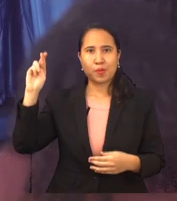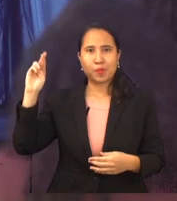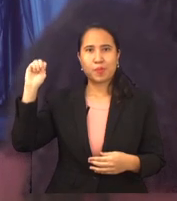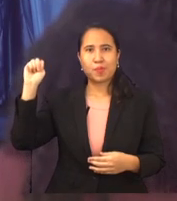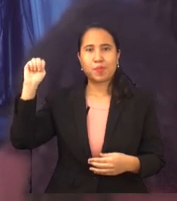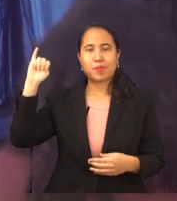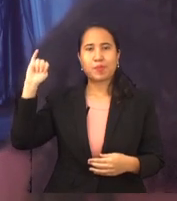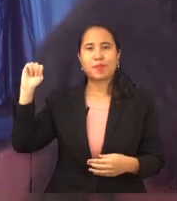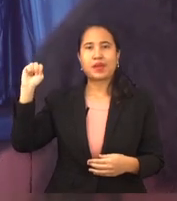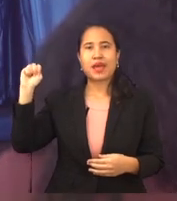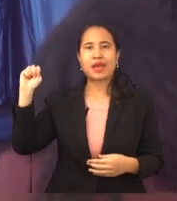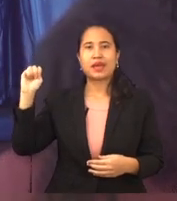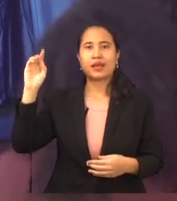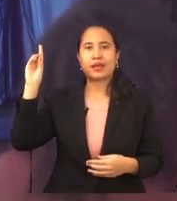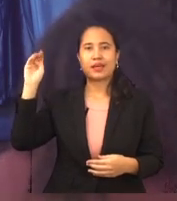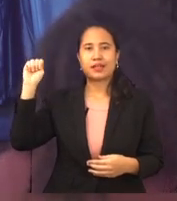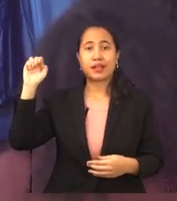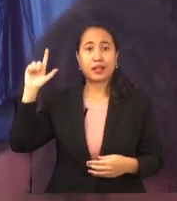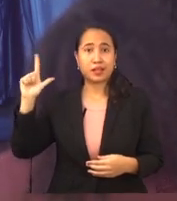geïnstalleerd.